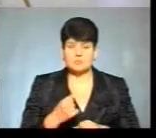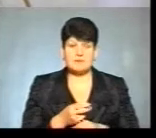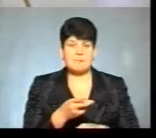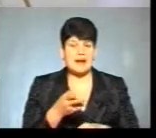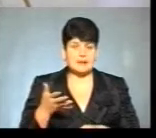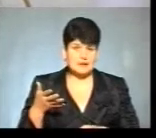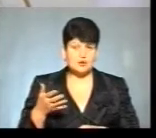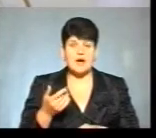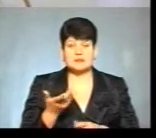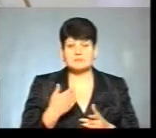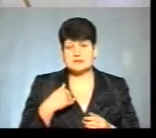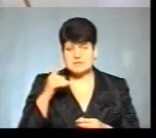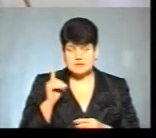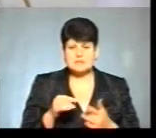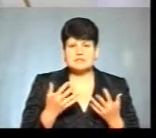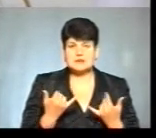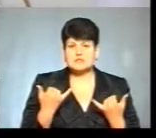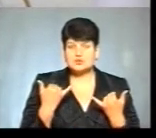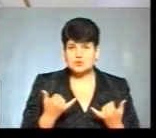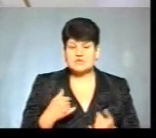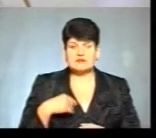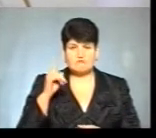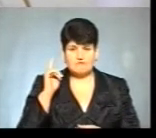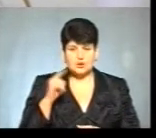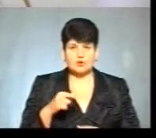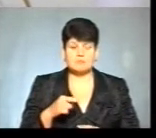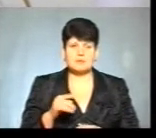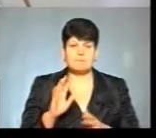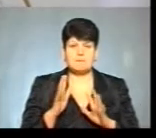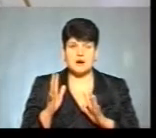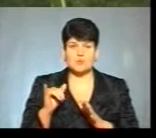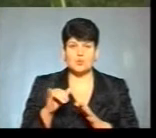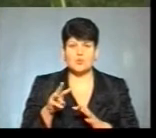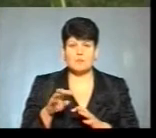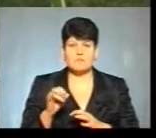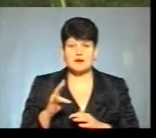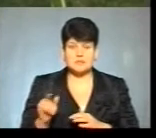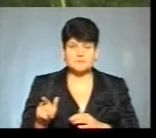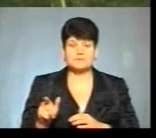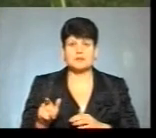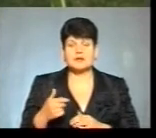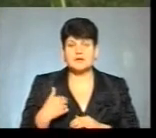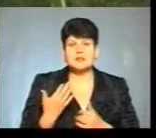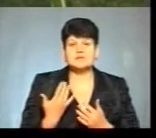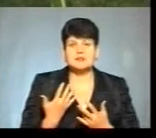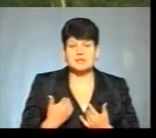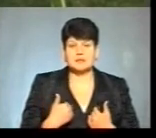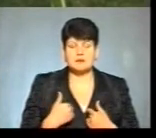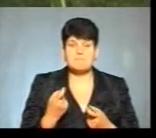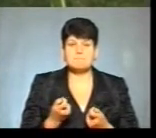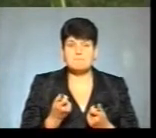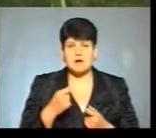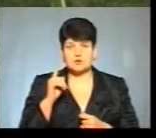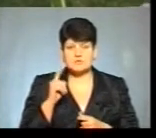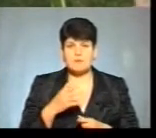Але ми знаємо, наскільки сьогодні відомий парк в Умані. От, і скільки ми мало знаємо про